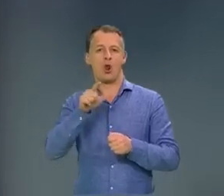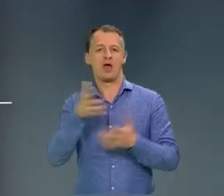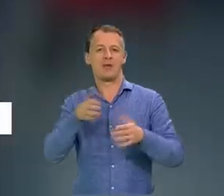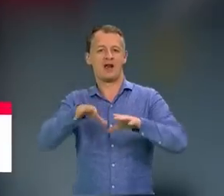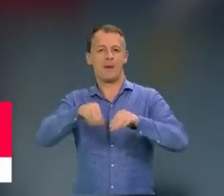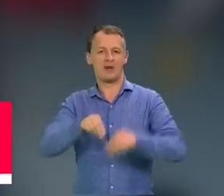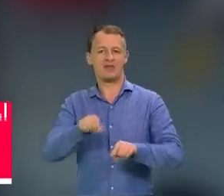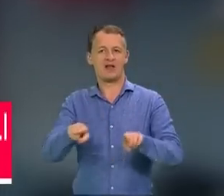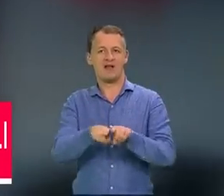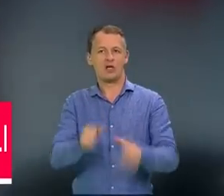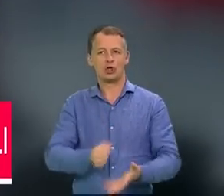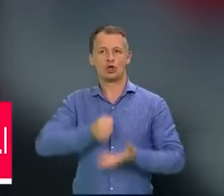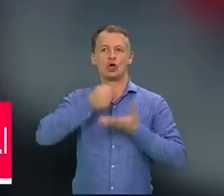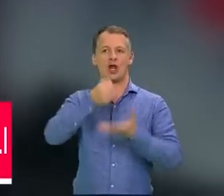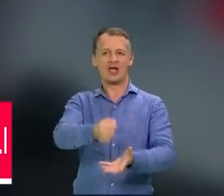Oprește-te!